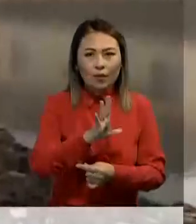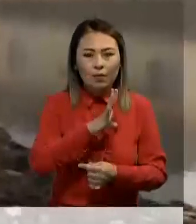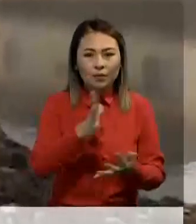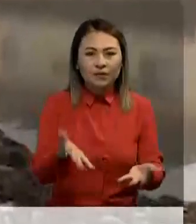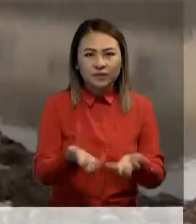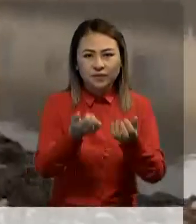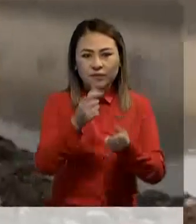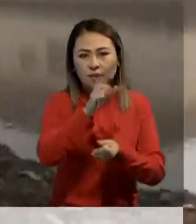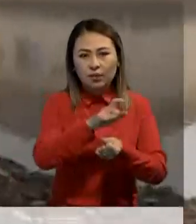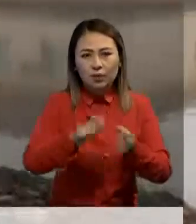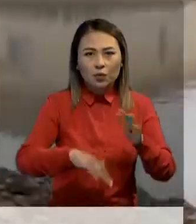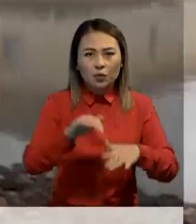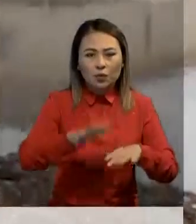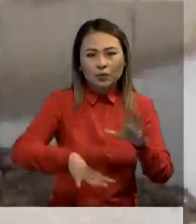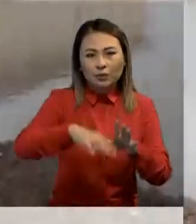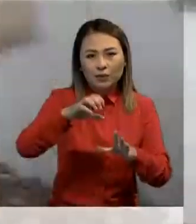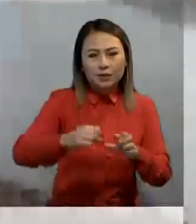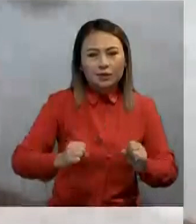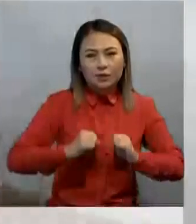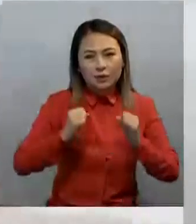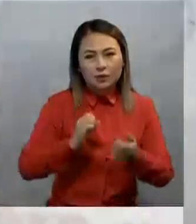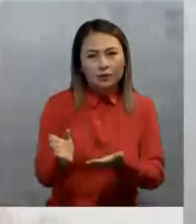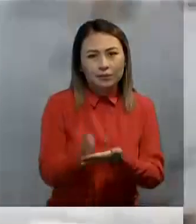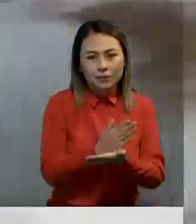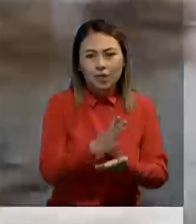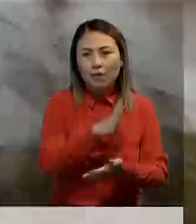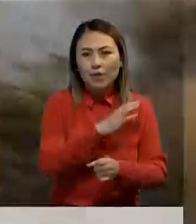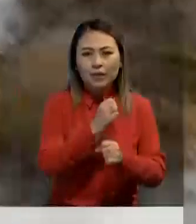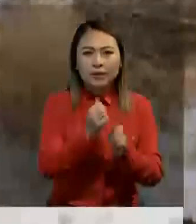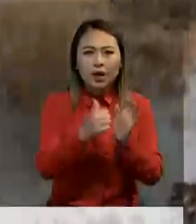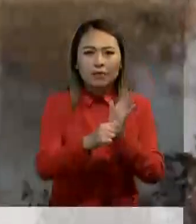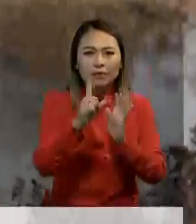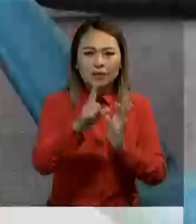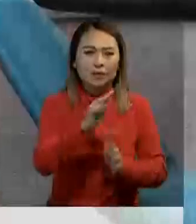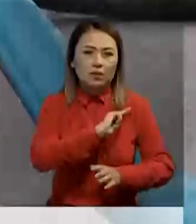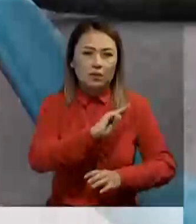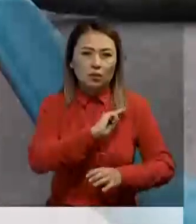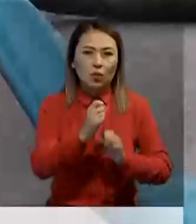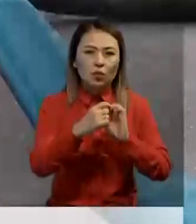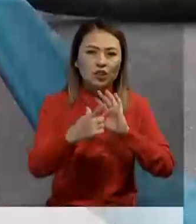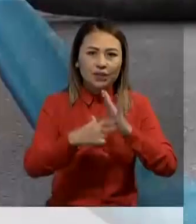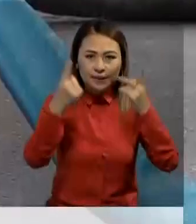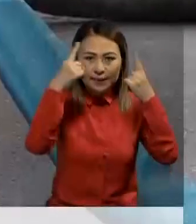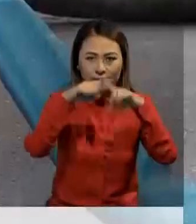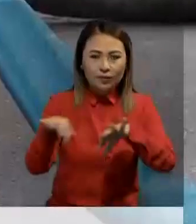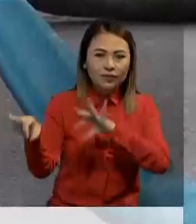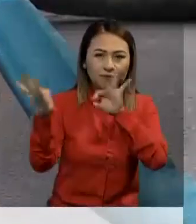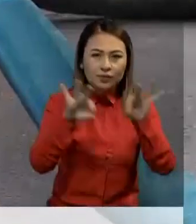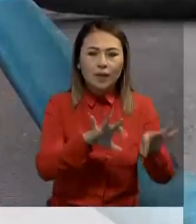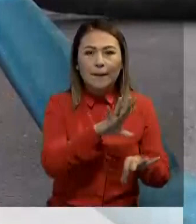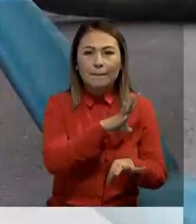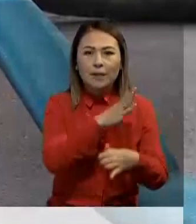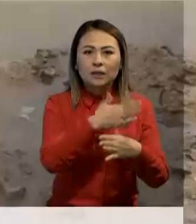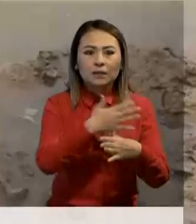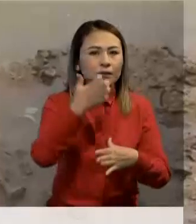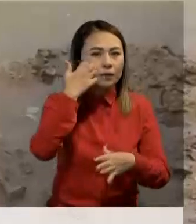біраз жерге қолдан бөгет жасап суды басқарнаға бұрды. Оған жеке құрамның 61 қызметкері мен 17 техника жұмылдырылды. Мотопомпалардың